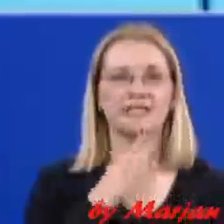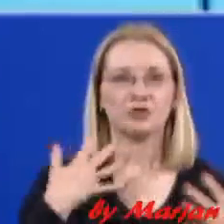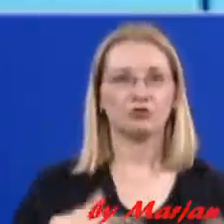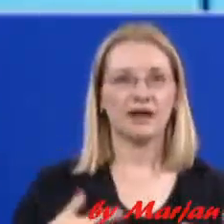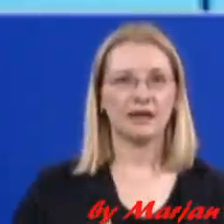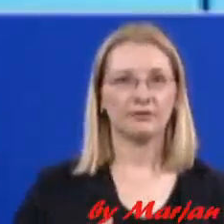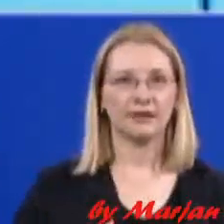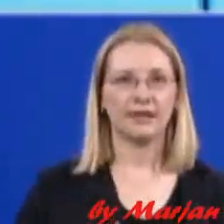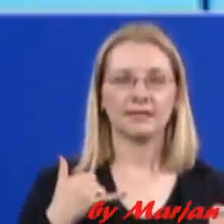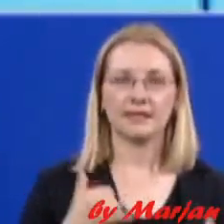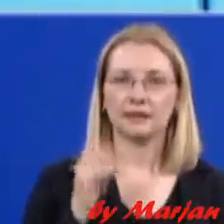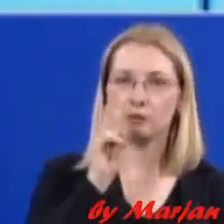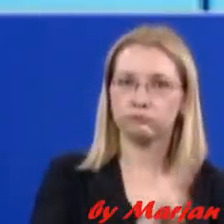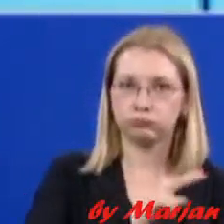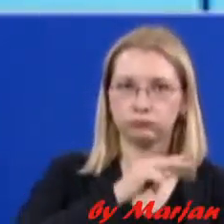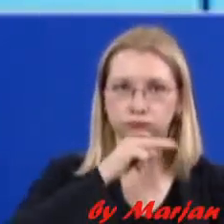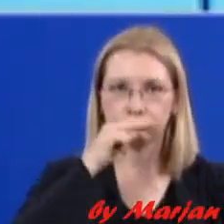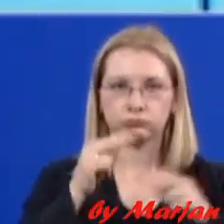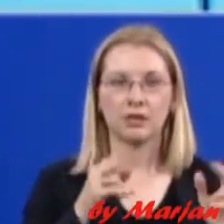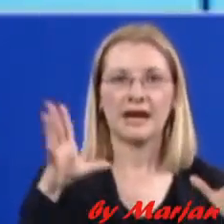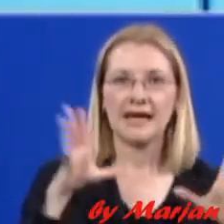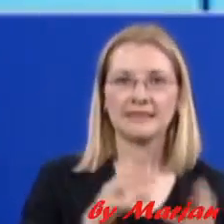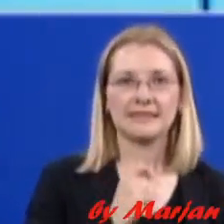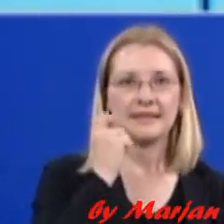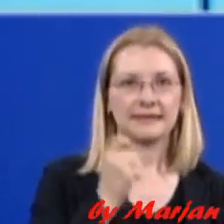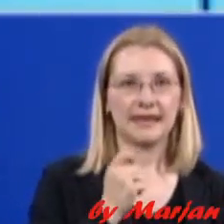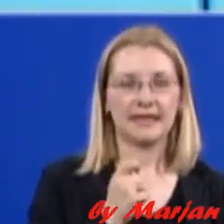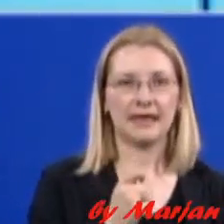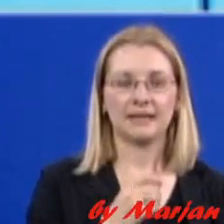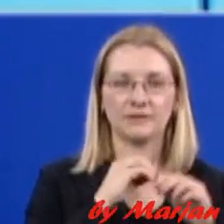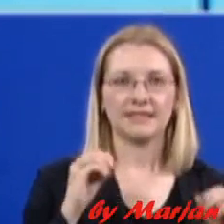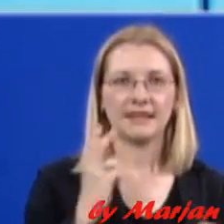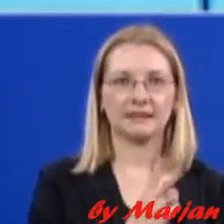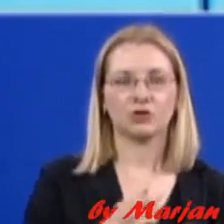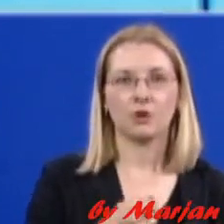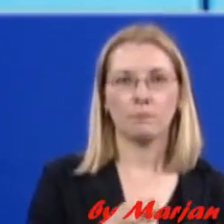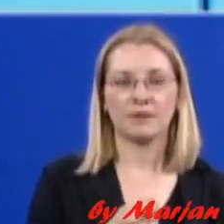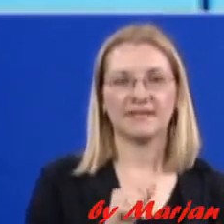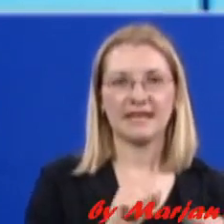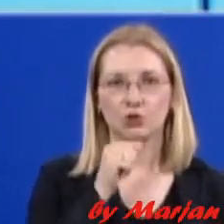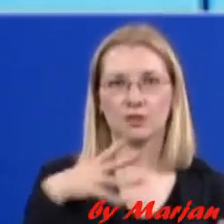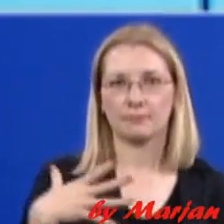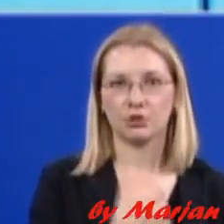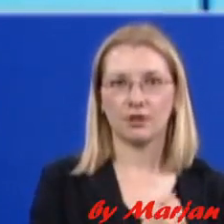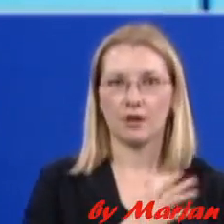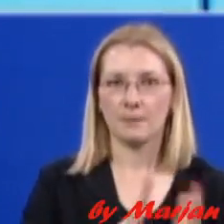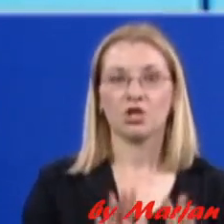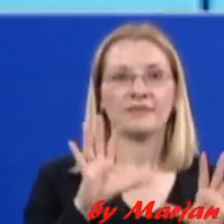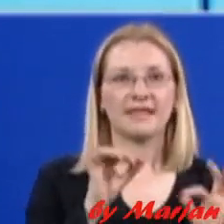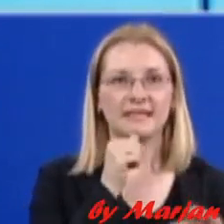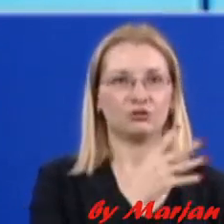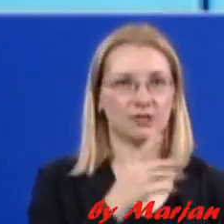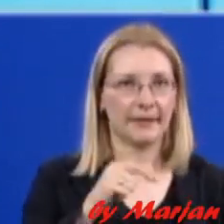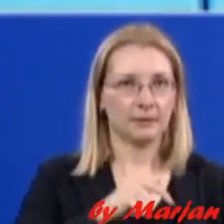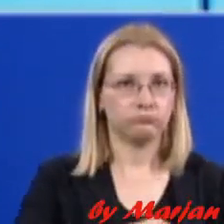Rafineriji trenutačno je pod nadzorom gasitelja, izvijestila je Državna uprava za zaštitu i spašavanje. Požar je buknuo u 10:45. Prema